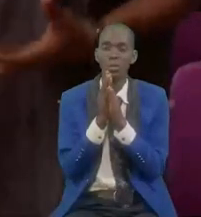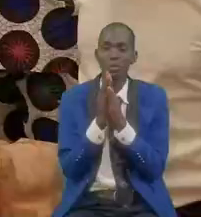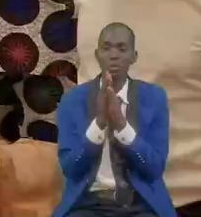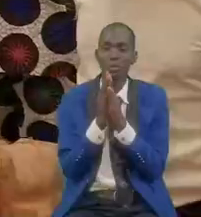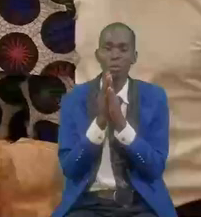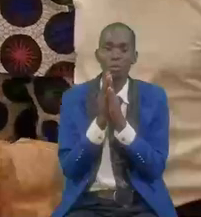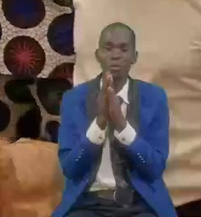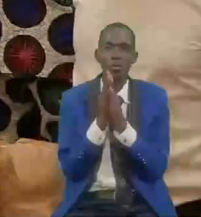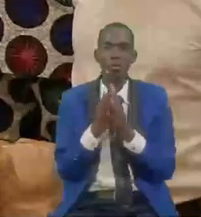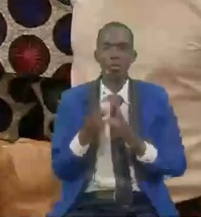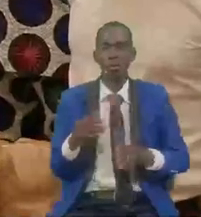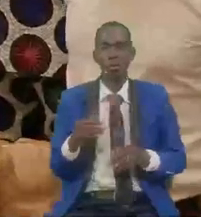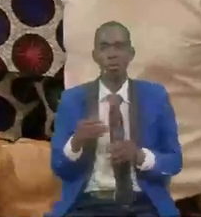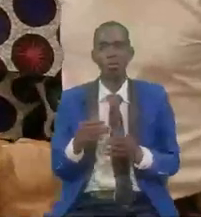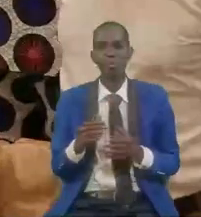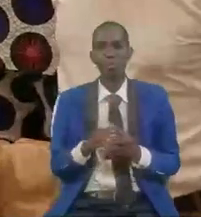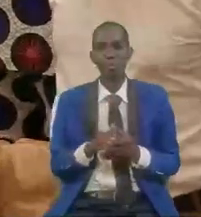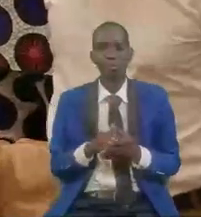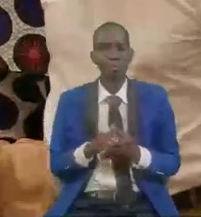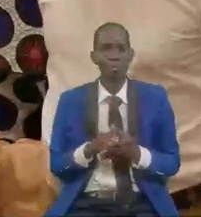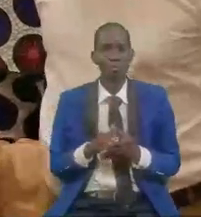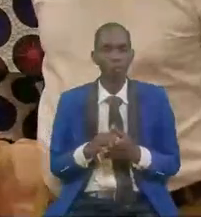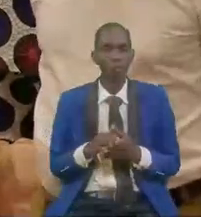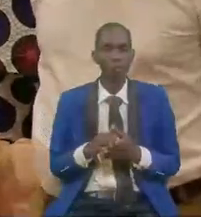Lorsque nous sommes sanctifiés,